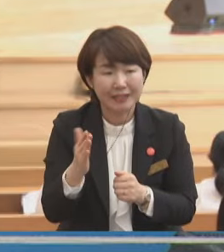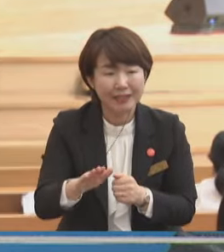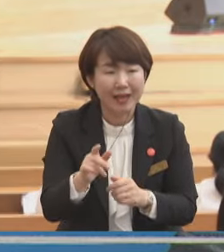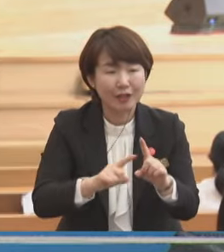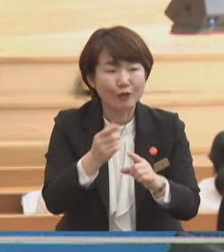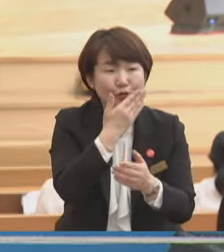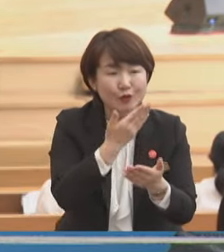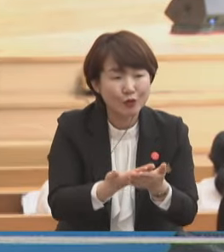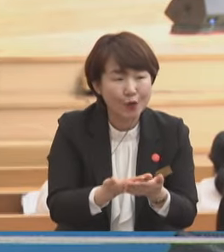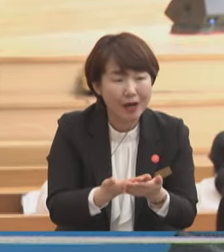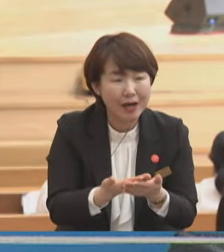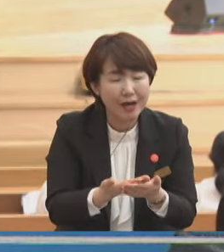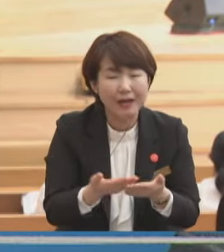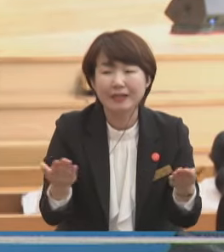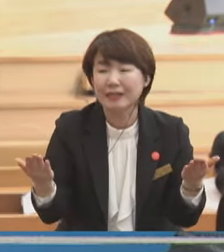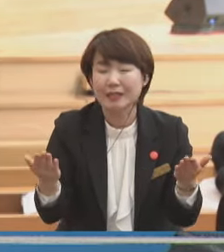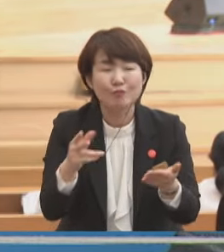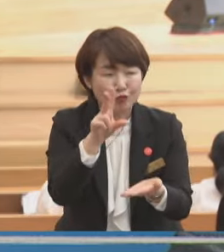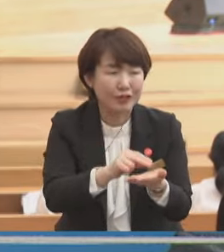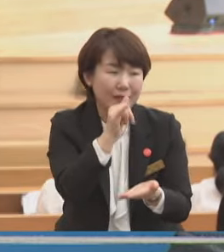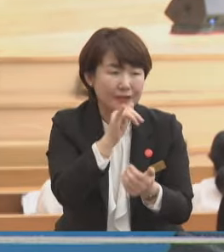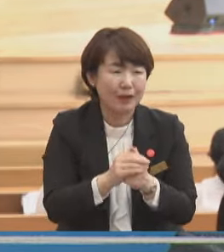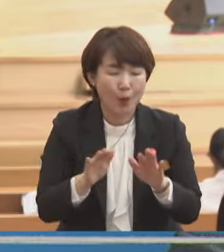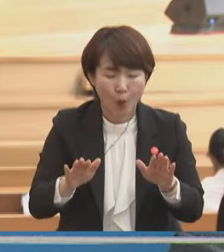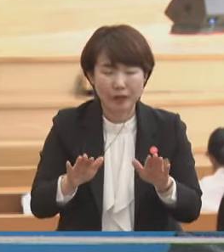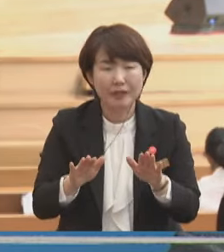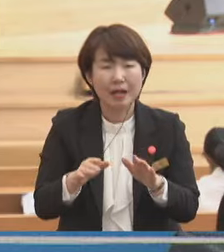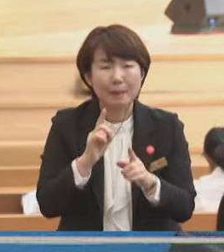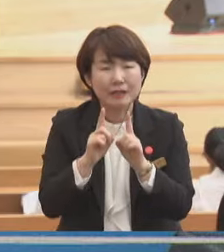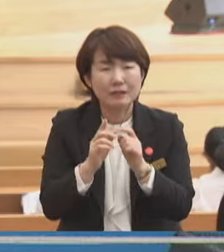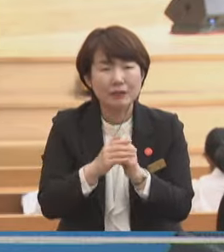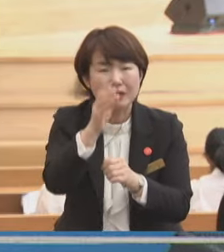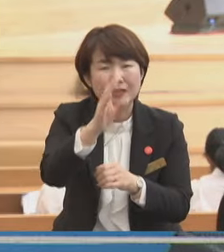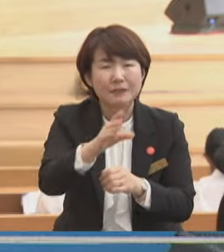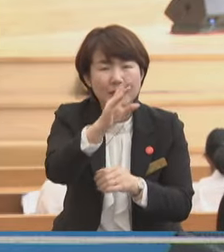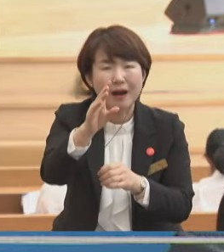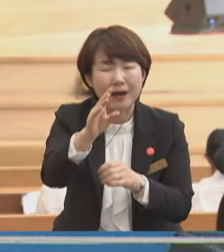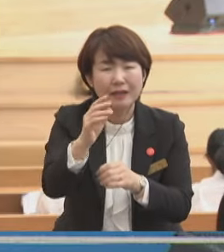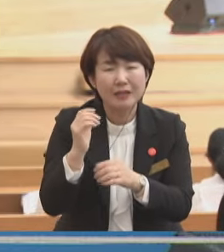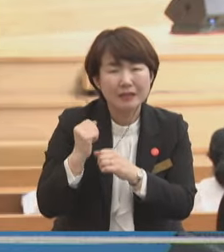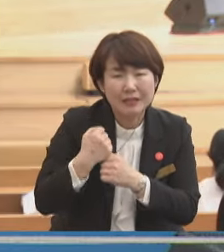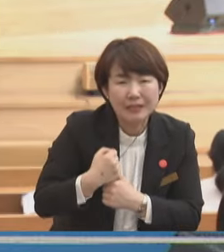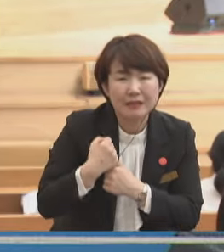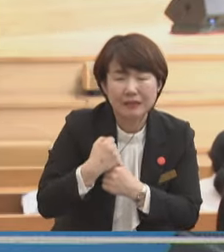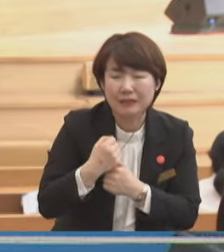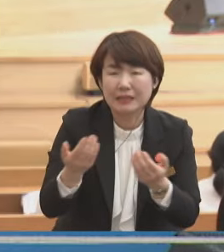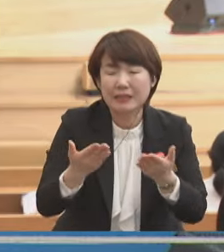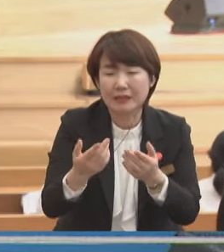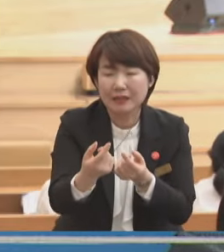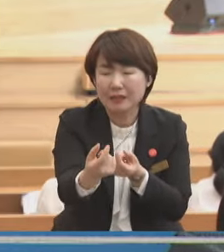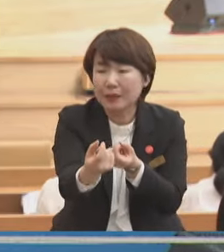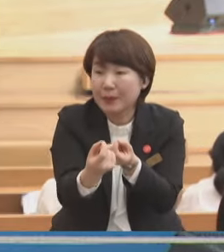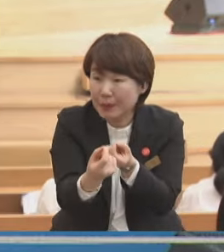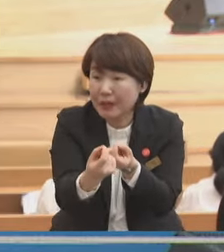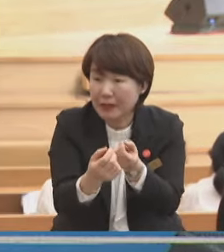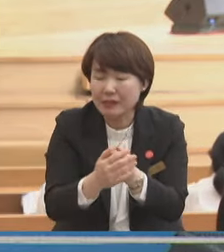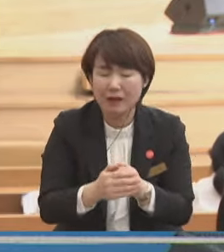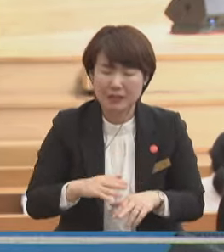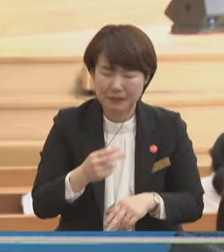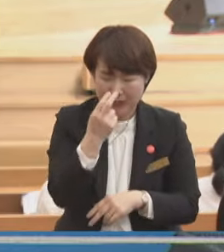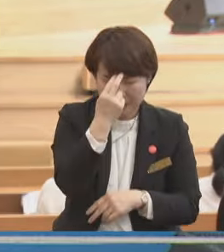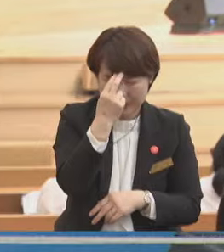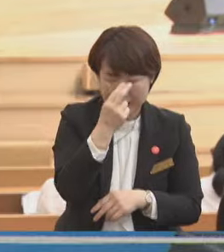있습니다 오늘 말씀이 십자를 앞두고 있는 그리고 근심에 빠져 있는이 제자들을 위로하기 위해서 주신